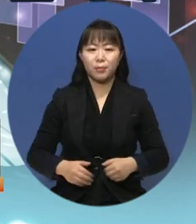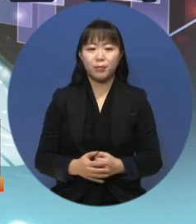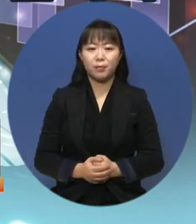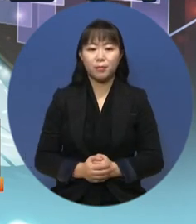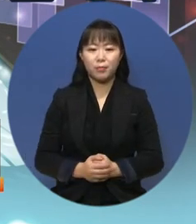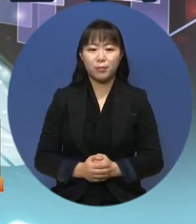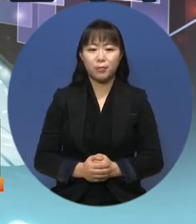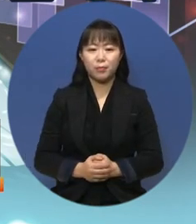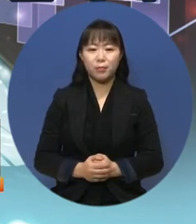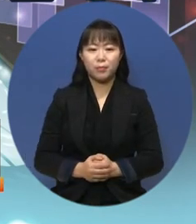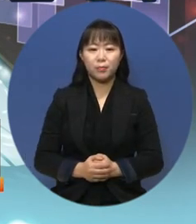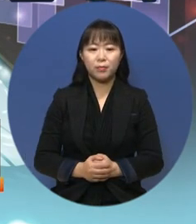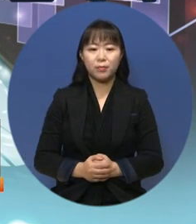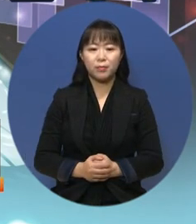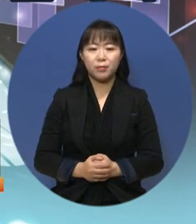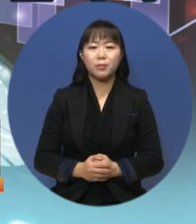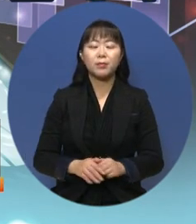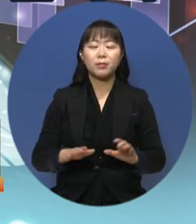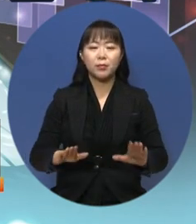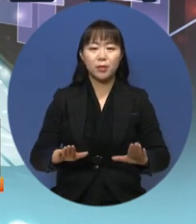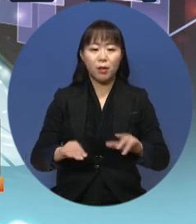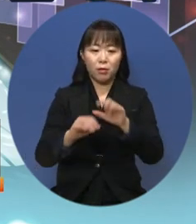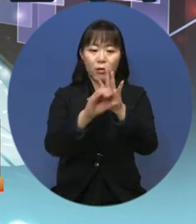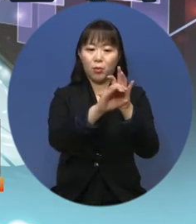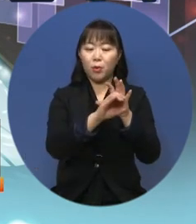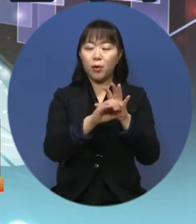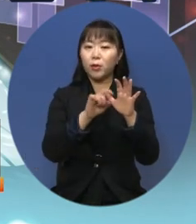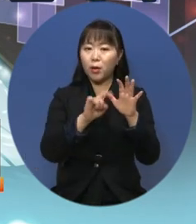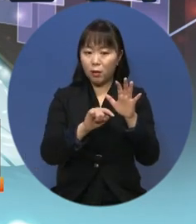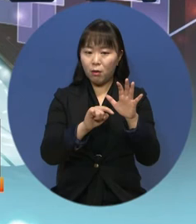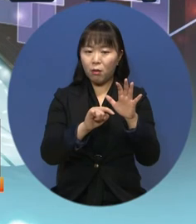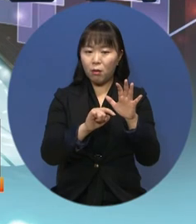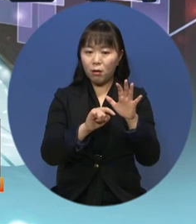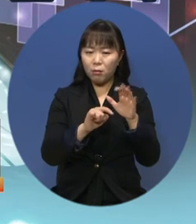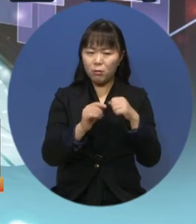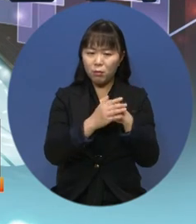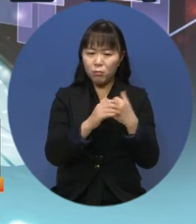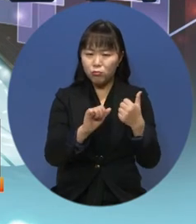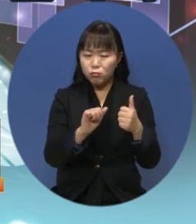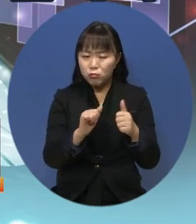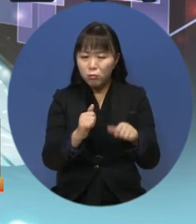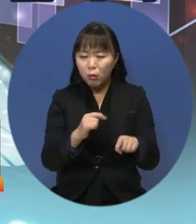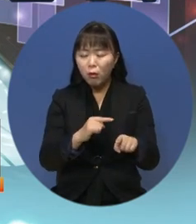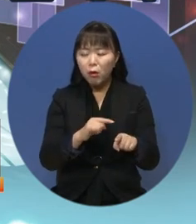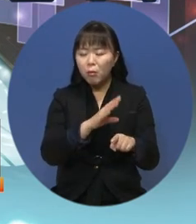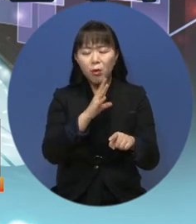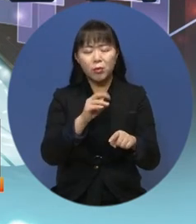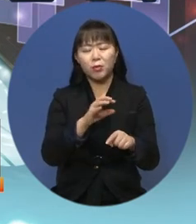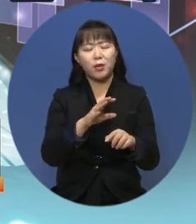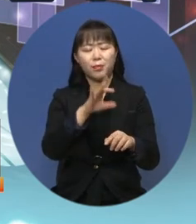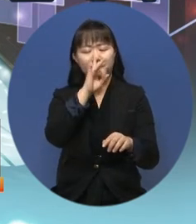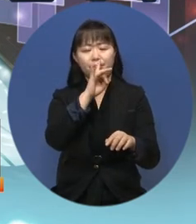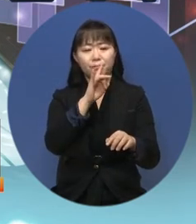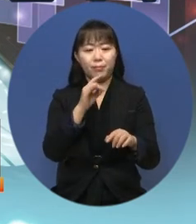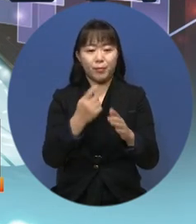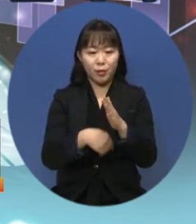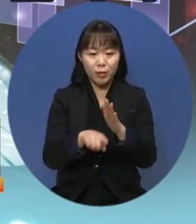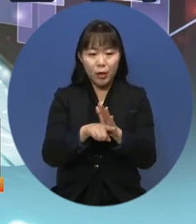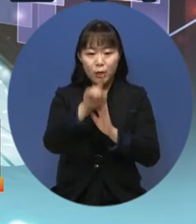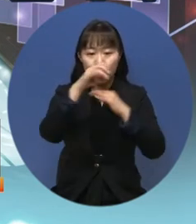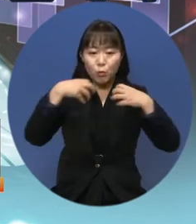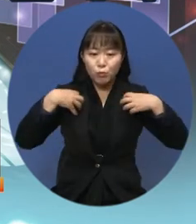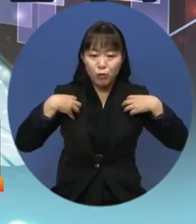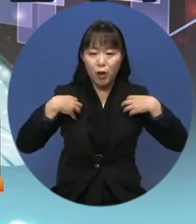합니다 이제 그러나 로 인한 죽음의 어둠에서 벗어날 수 있도록 정부와 국민이